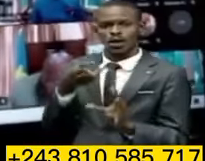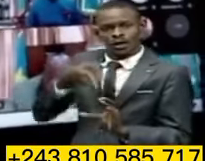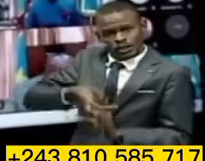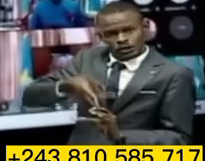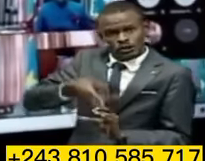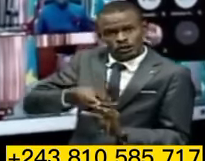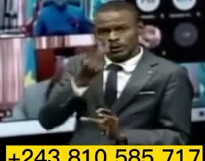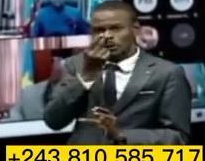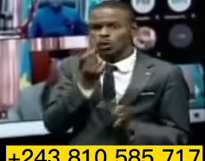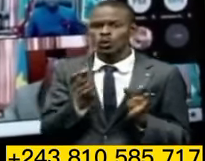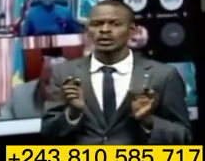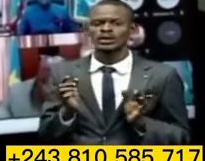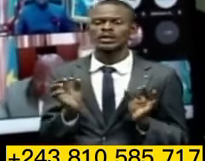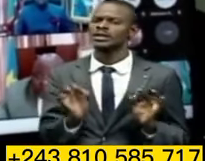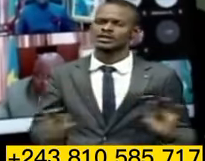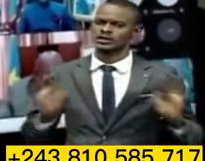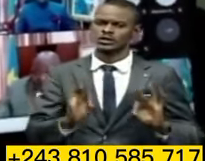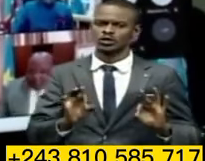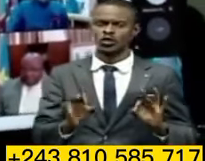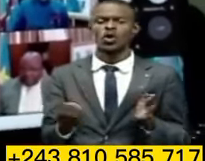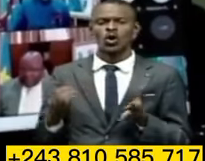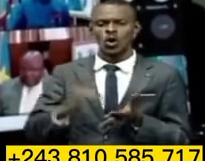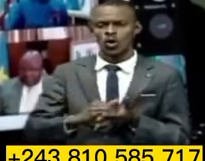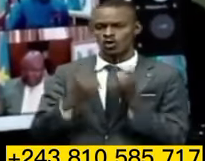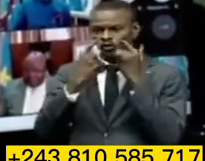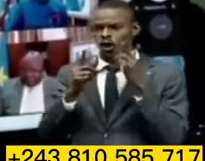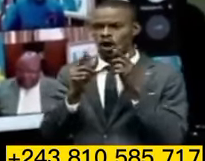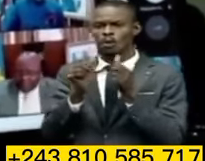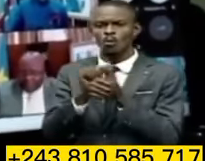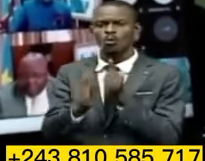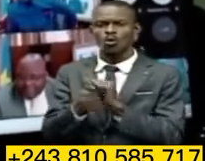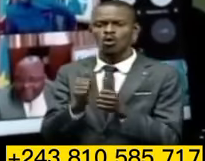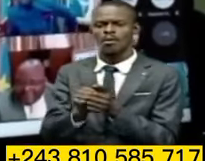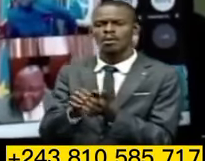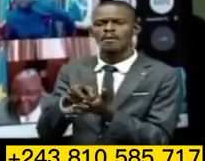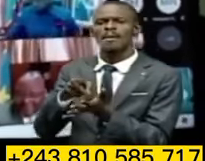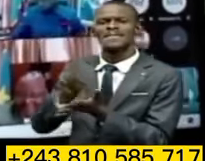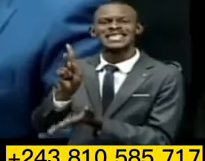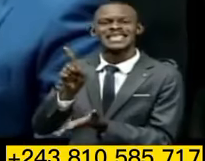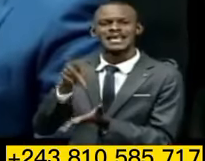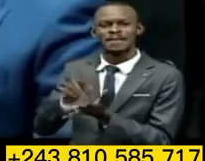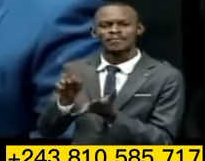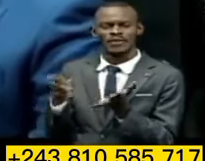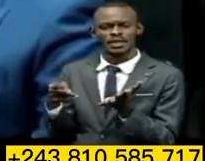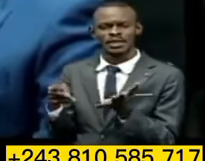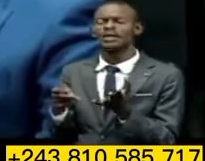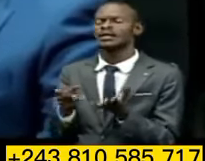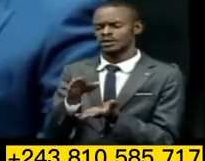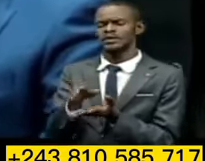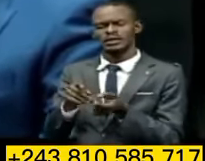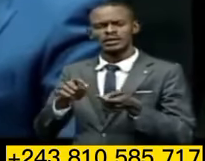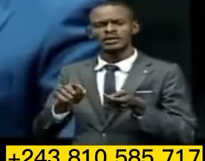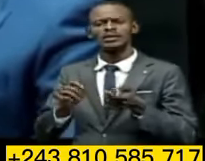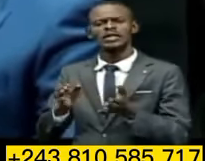Nettoyer sans complaisance la structure de prix, et ce, dans les plus brefs délais. Réqualifier les fonctions et la